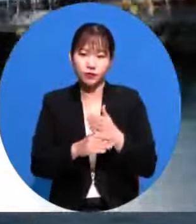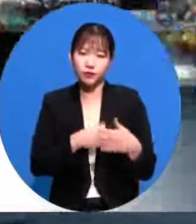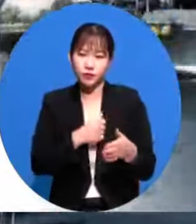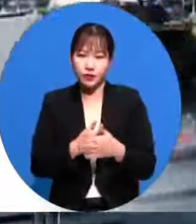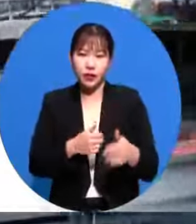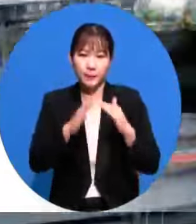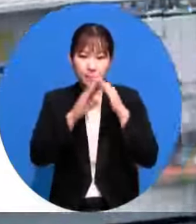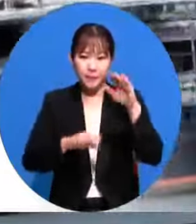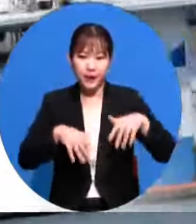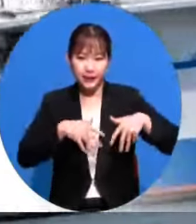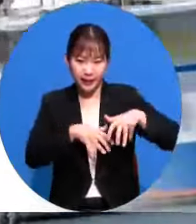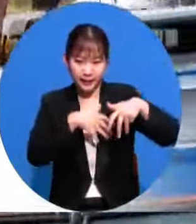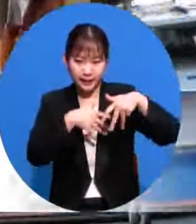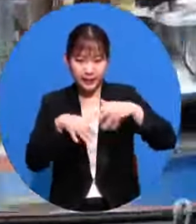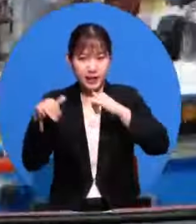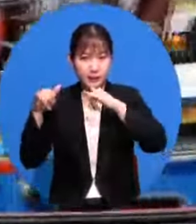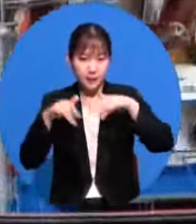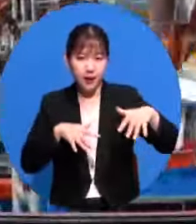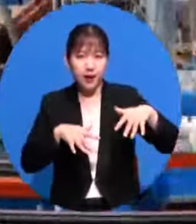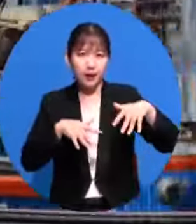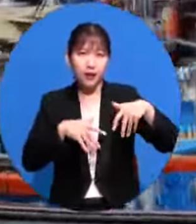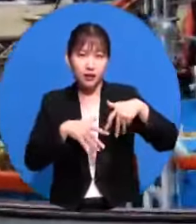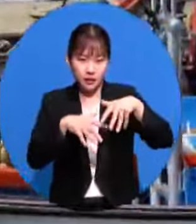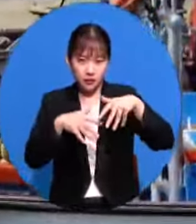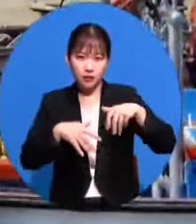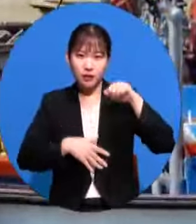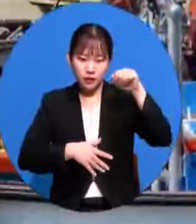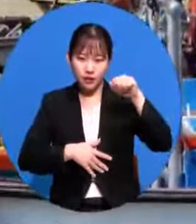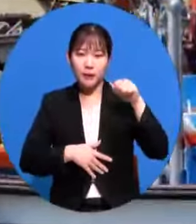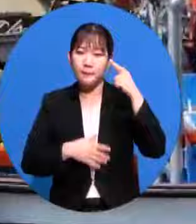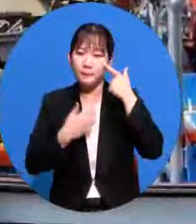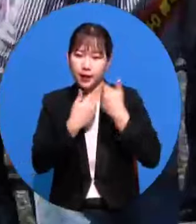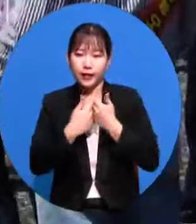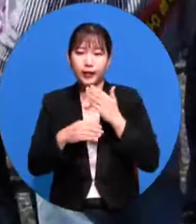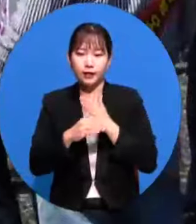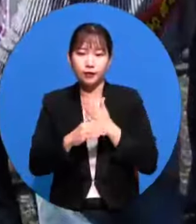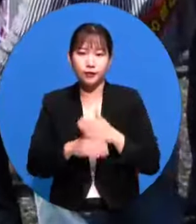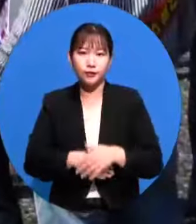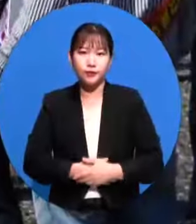마을 행진과 해상 시위 퍼레이드를 하며 방류 저지를 촉구했습니다.